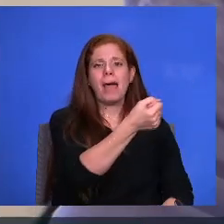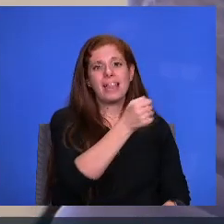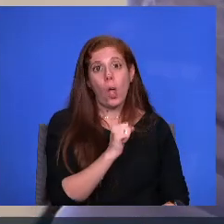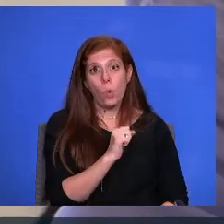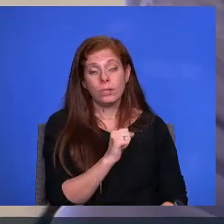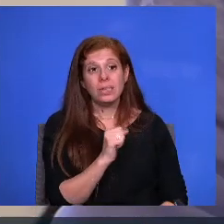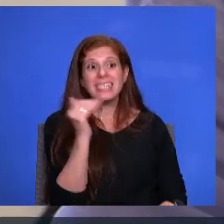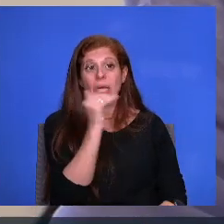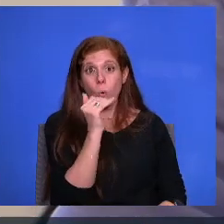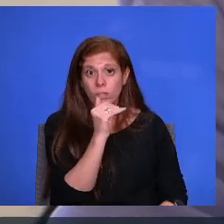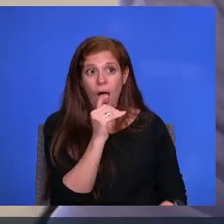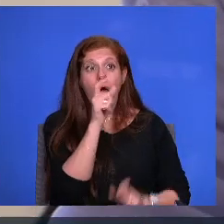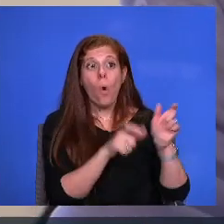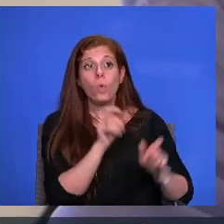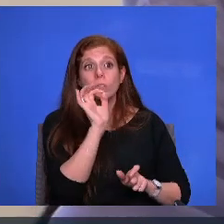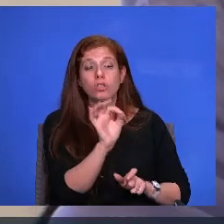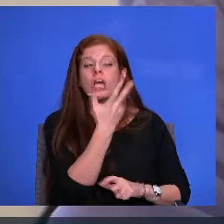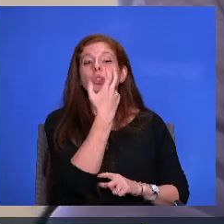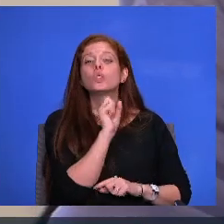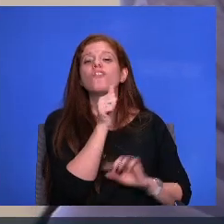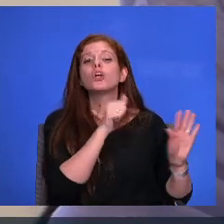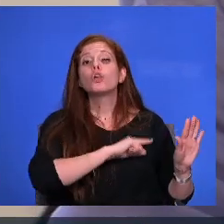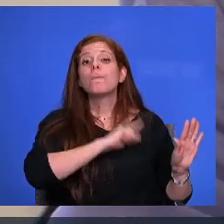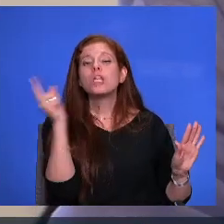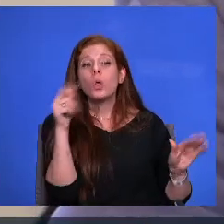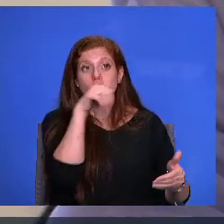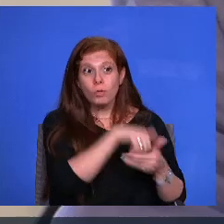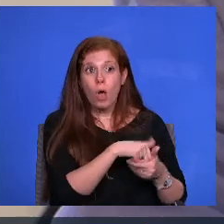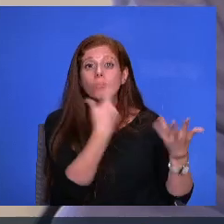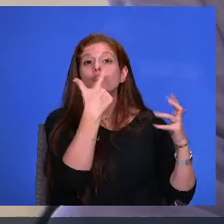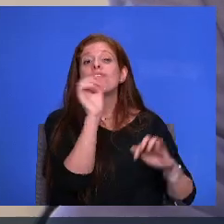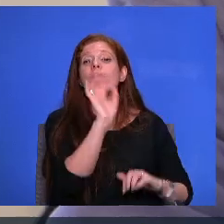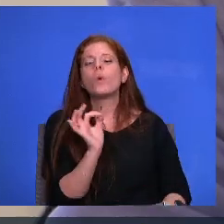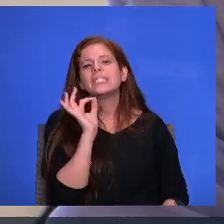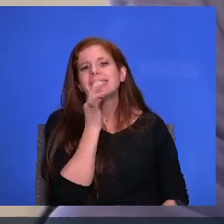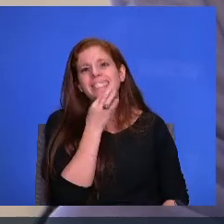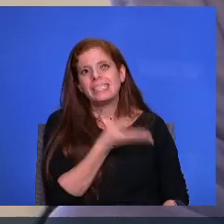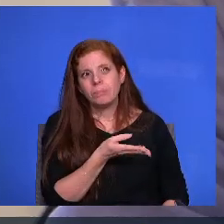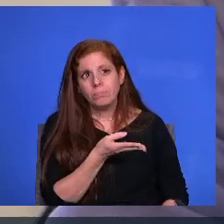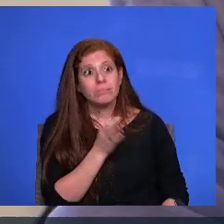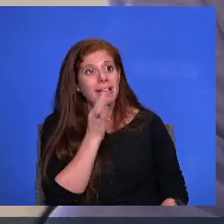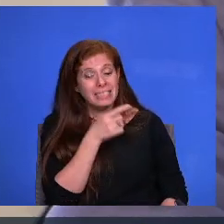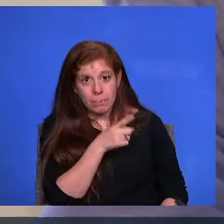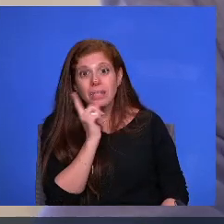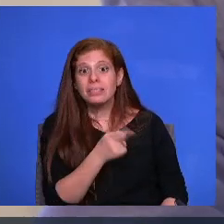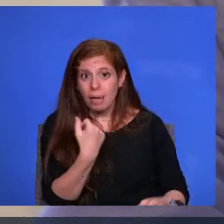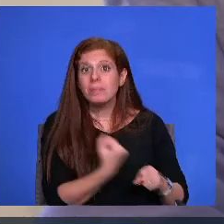זה 36 מיליון, שמתוכם 70% צעירים. הצעירים האלה צריכים תעסוקה.